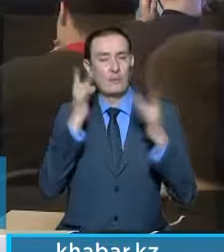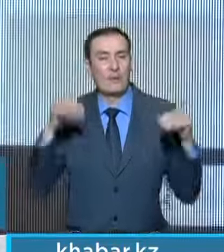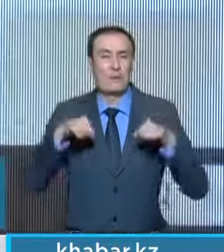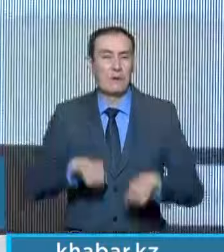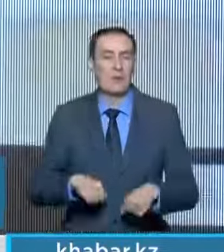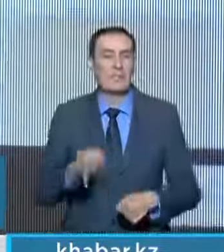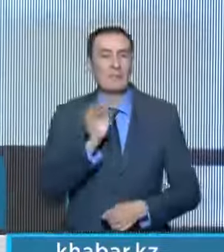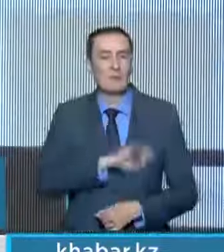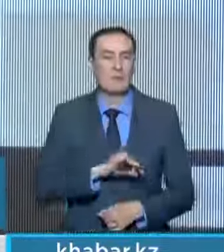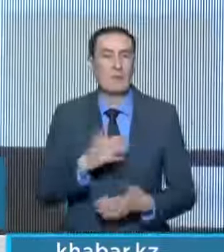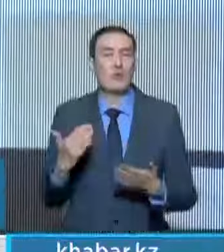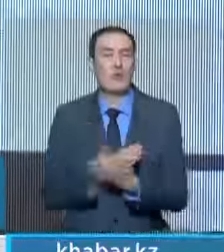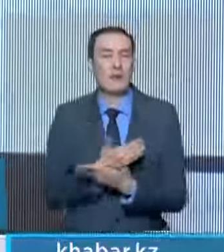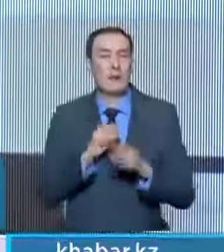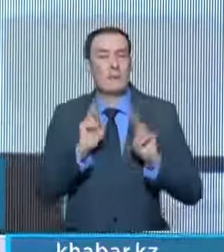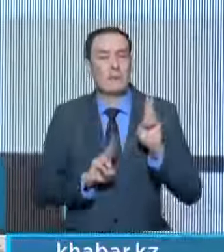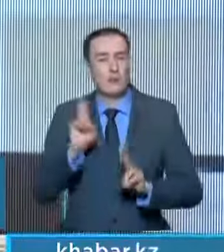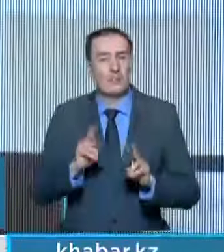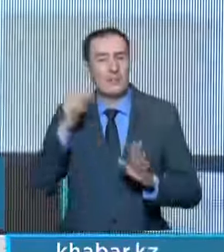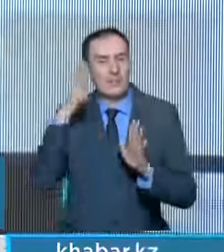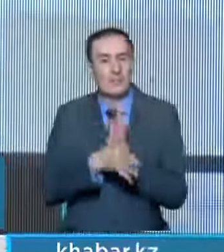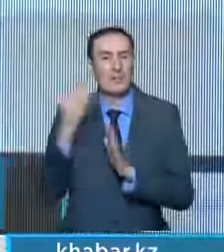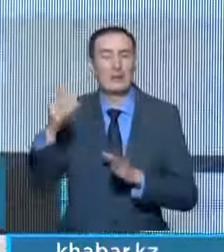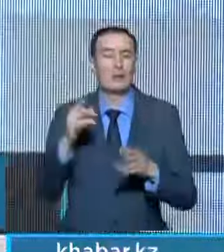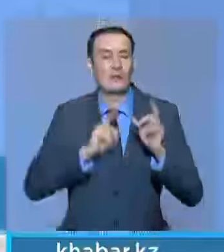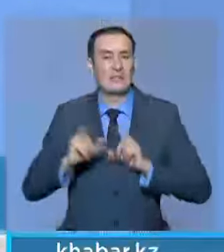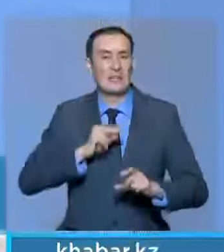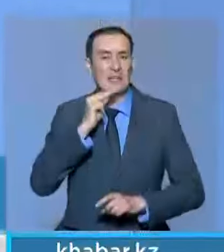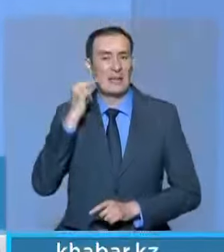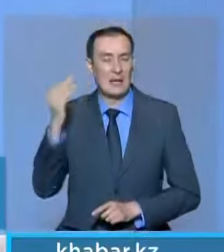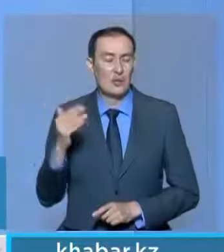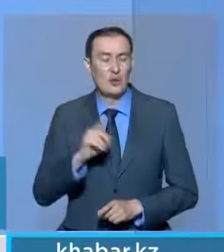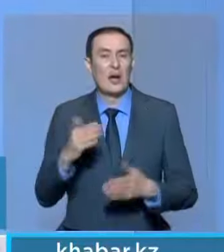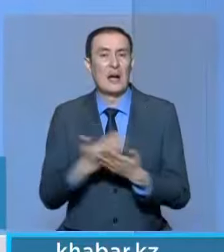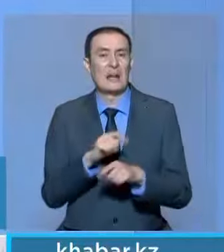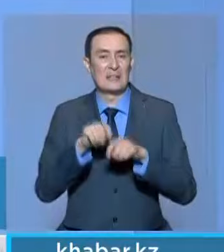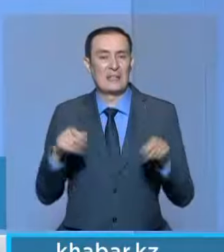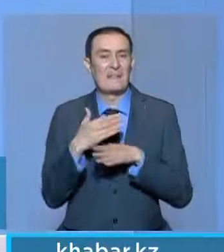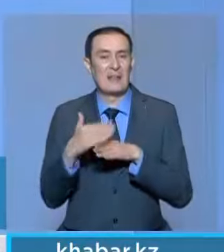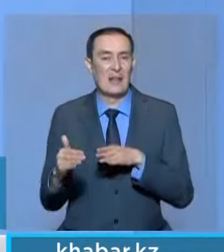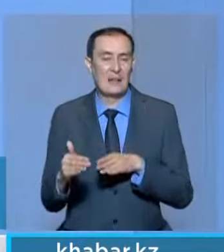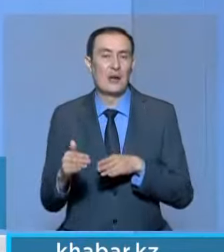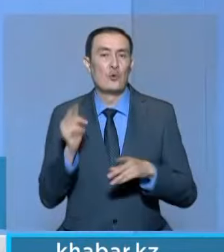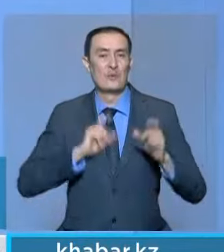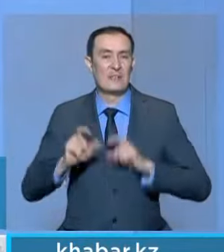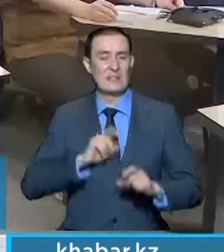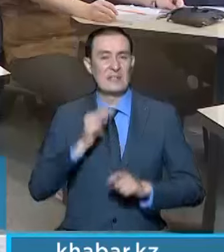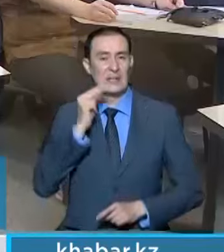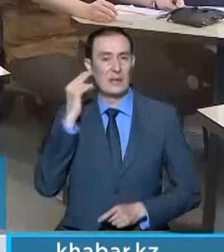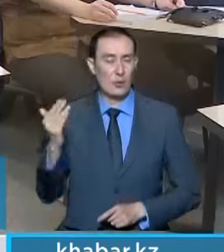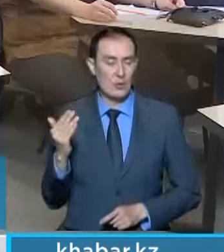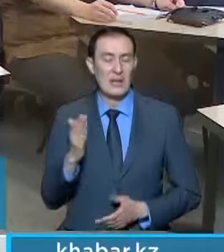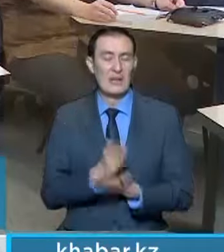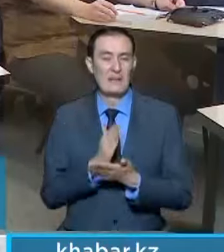социальные науки с использованием передовых методик и исследований CTU. Эксперты отмечают, что открытие филиала Гонконгского университета – это